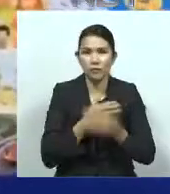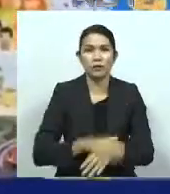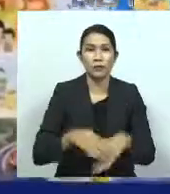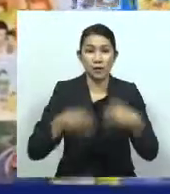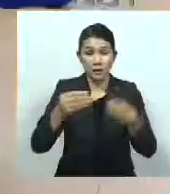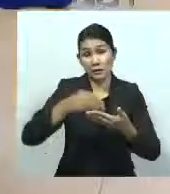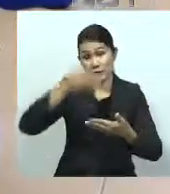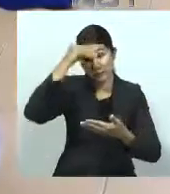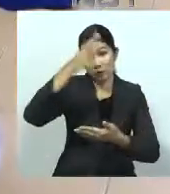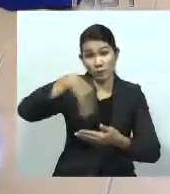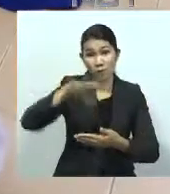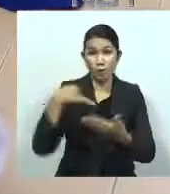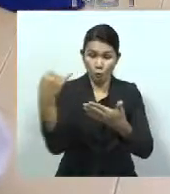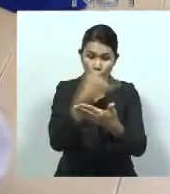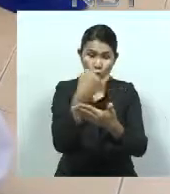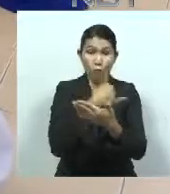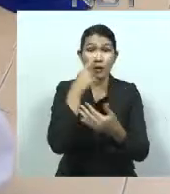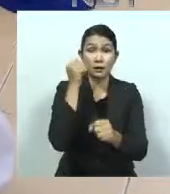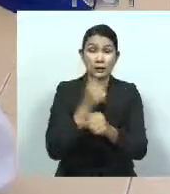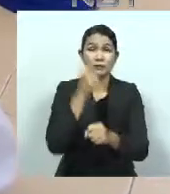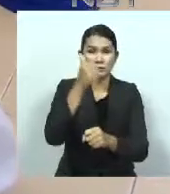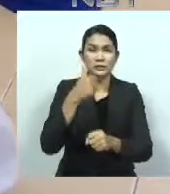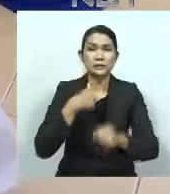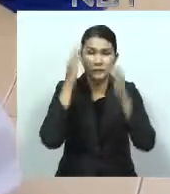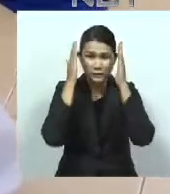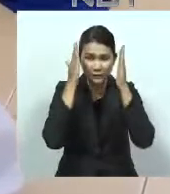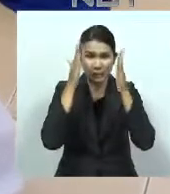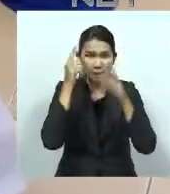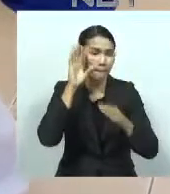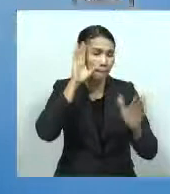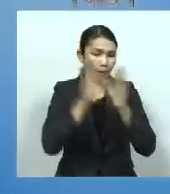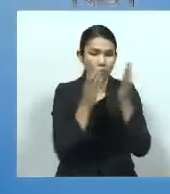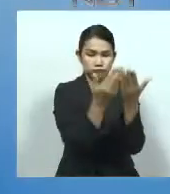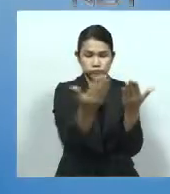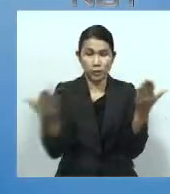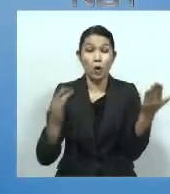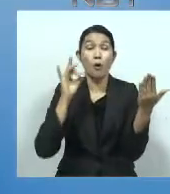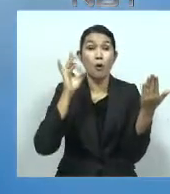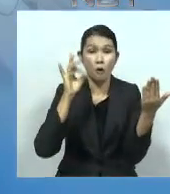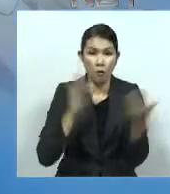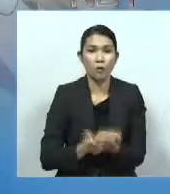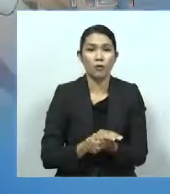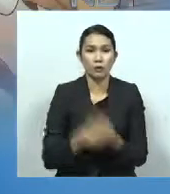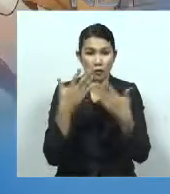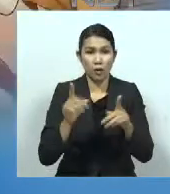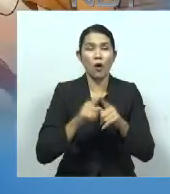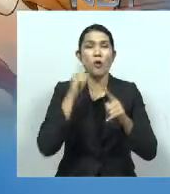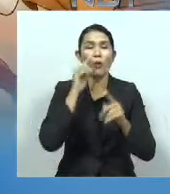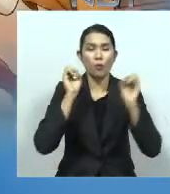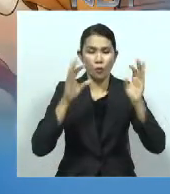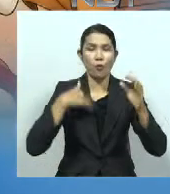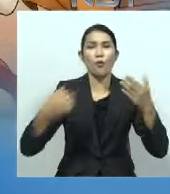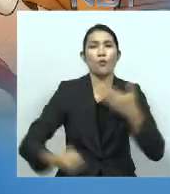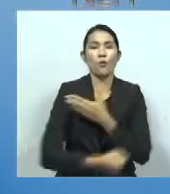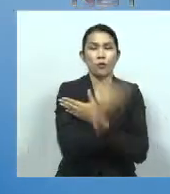แต่ละชั้นได้วาดภาพการทำความดีอย่างที่ตนเองตั้งใจกว่า100ภาพนอกจากนี้ครูอุ๋ยยังมีโอกาสจาก